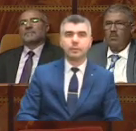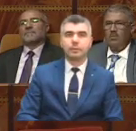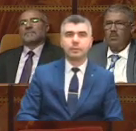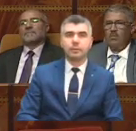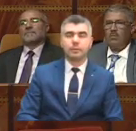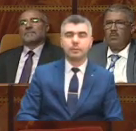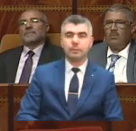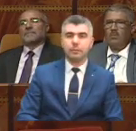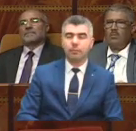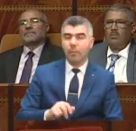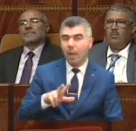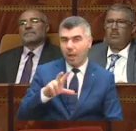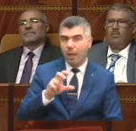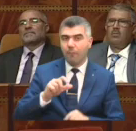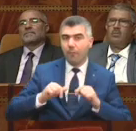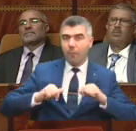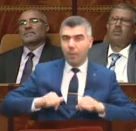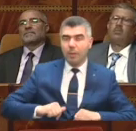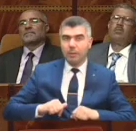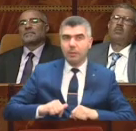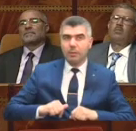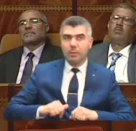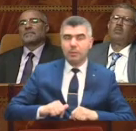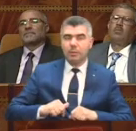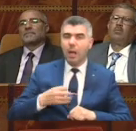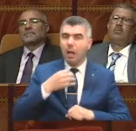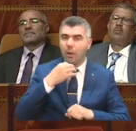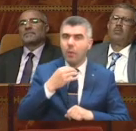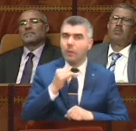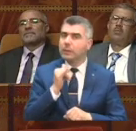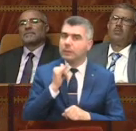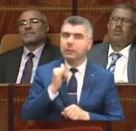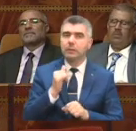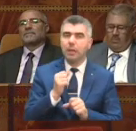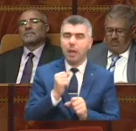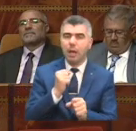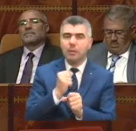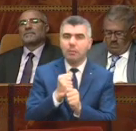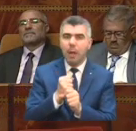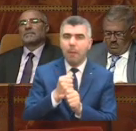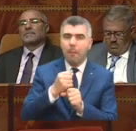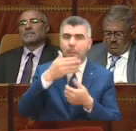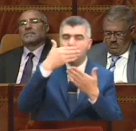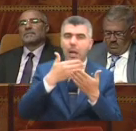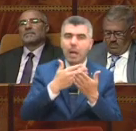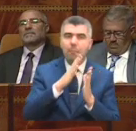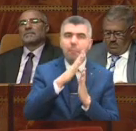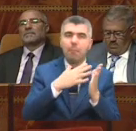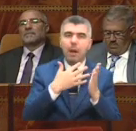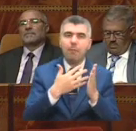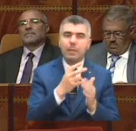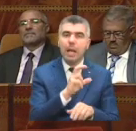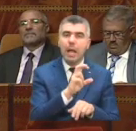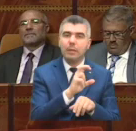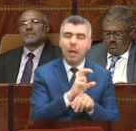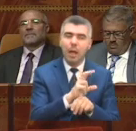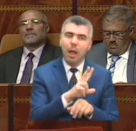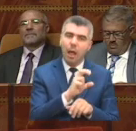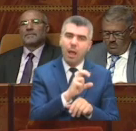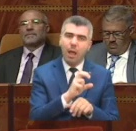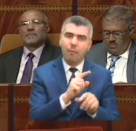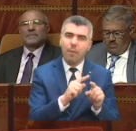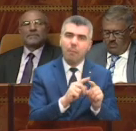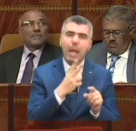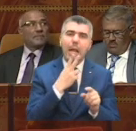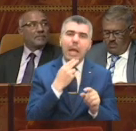لا يخفى عليكم سيد الوزير، احنا ما غاديش نكروا الخيرات ديال المغرب الأخضر، ولكن سيد الوزير هذا الضعف